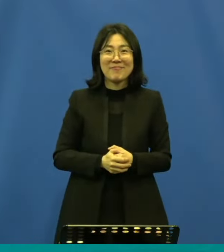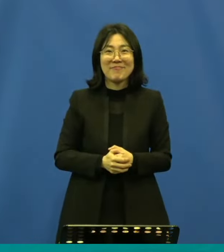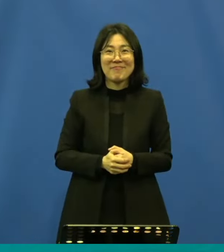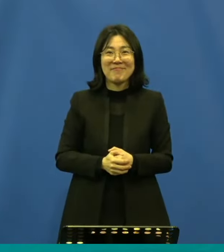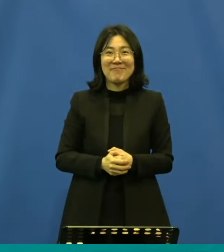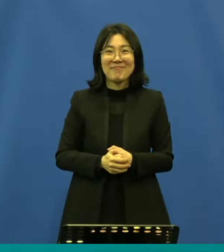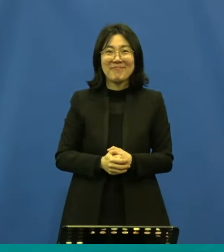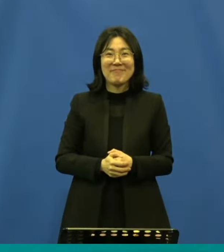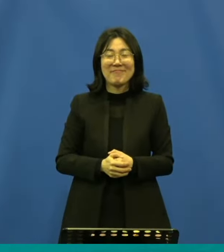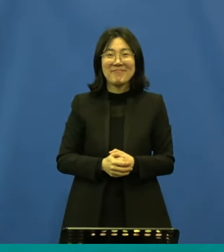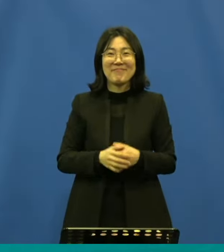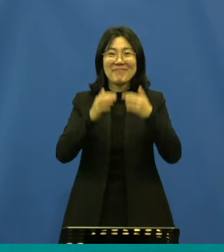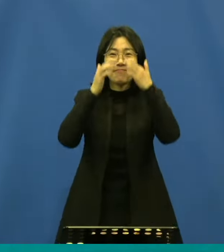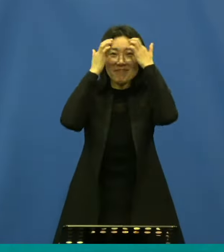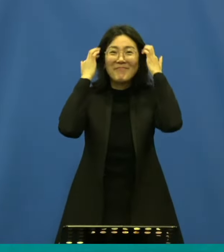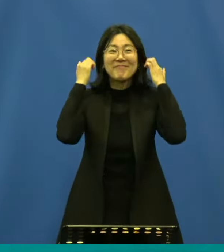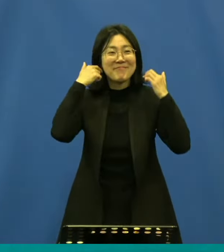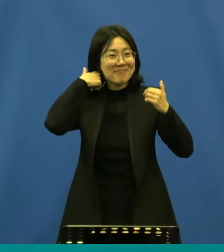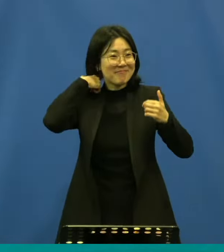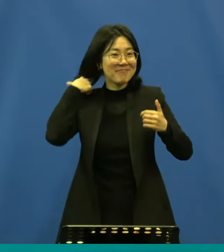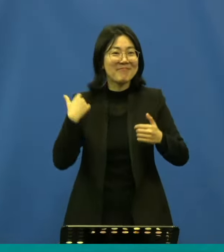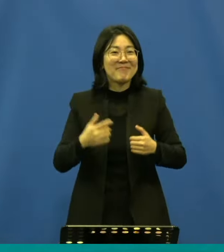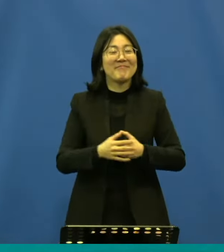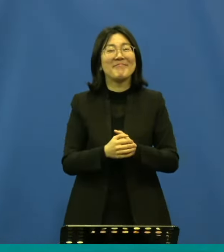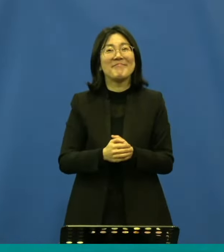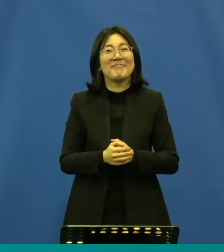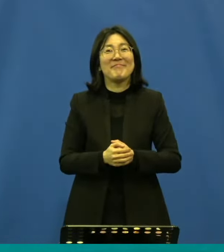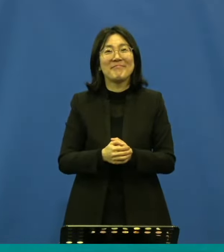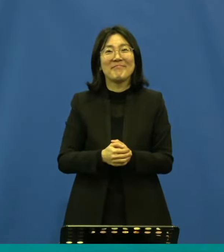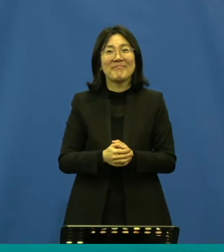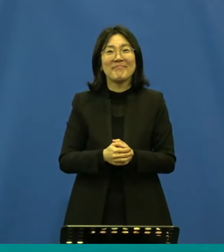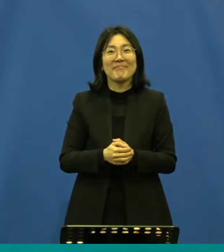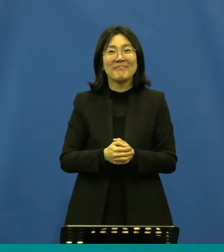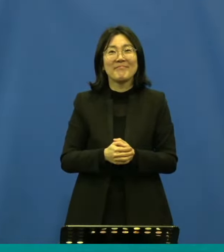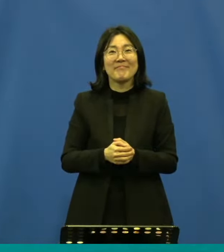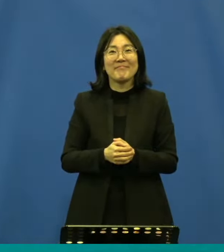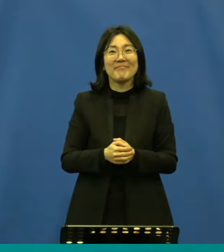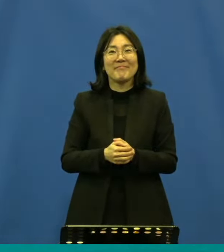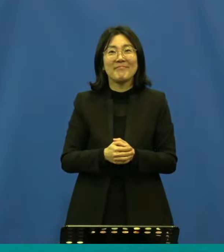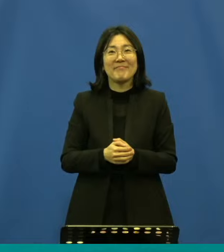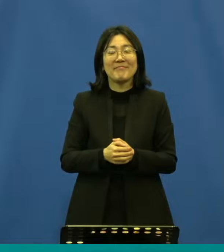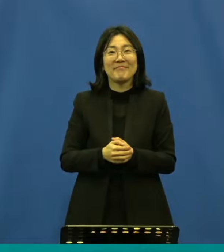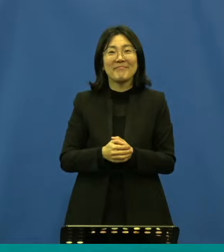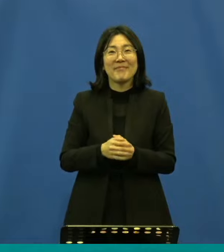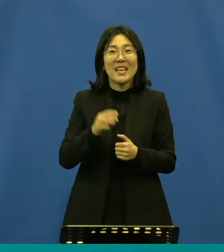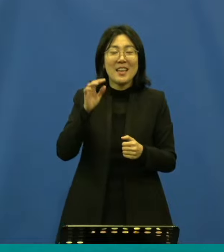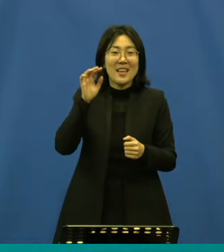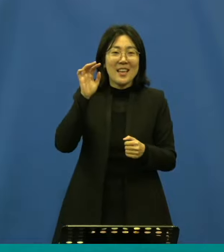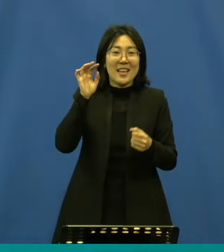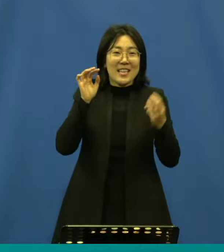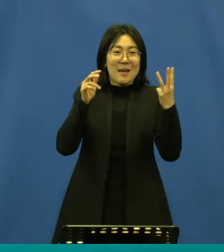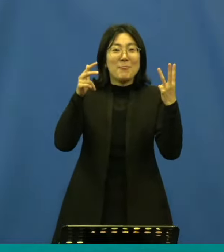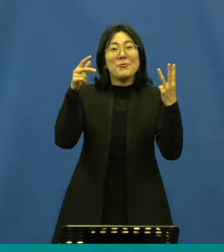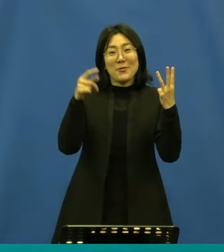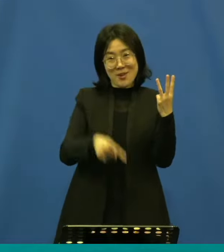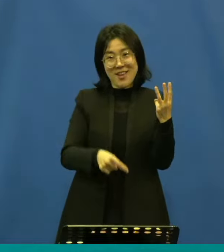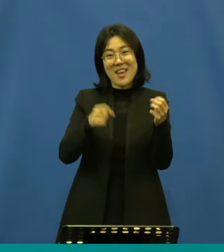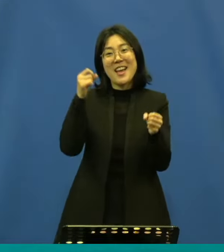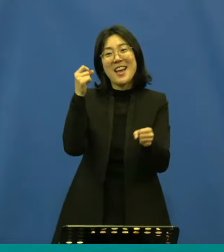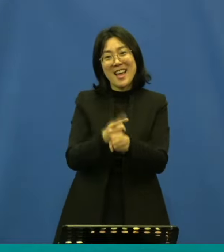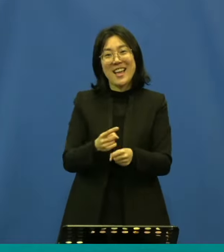자, 우리 3주의 대장정, 그죠? 뭐 겨울에 3주 새벽에 쉽지 않은데 이제